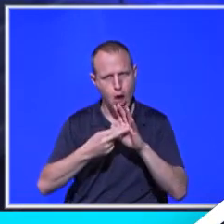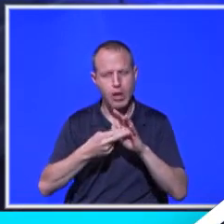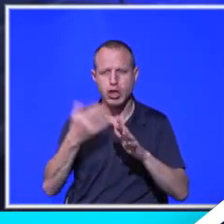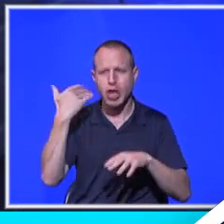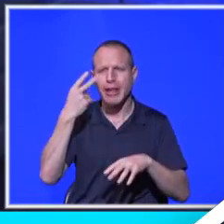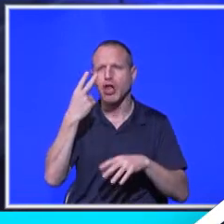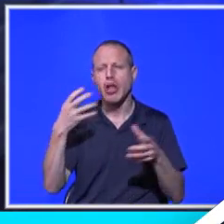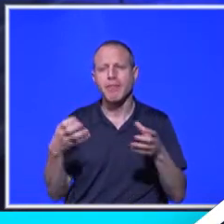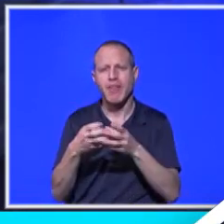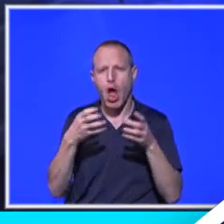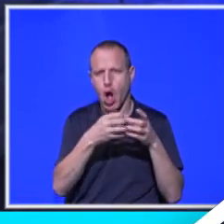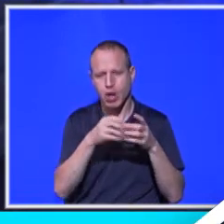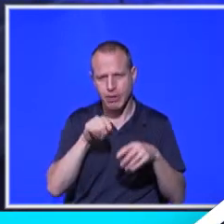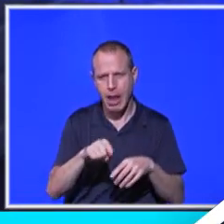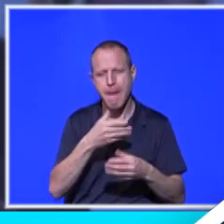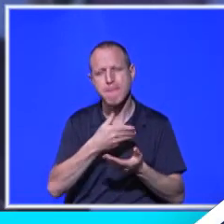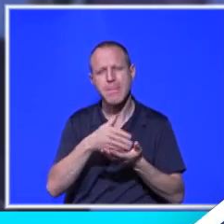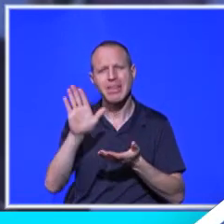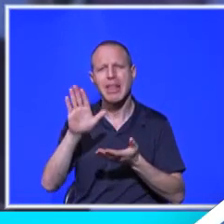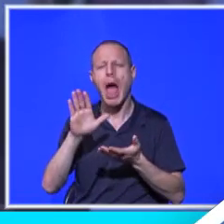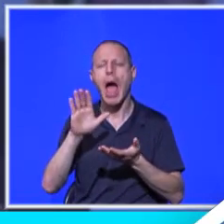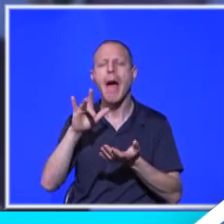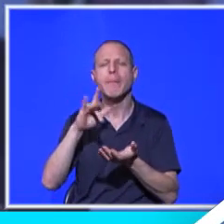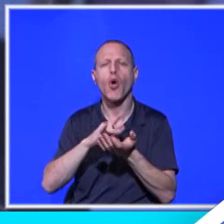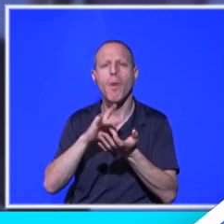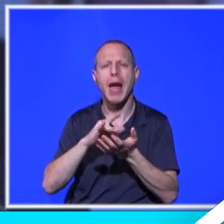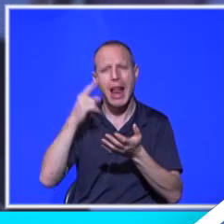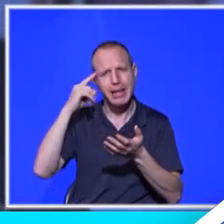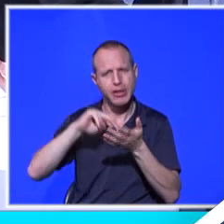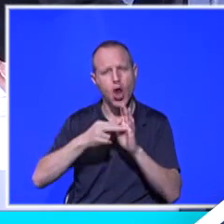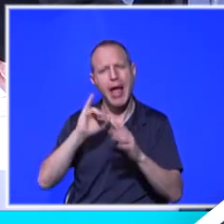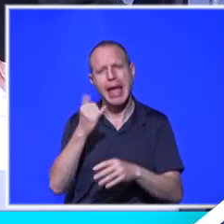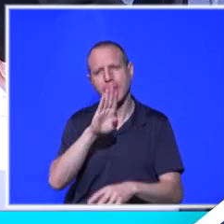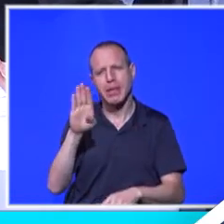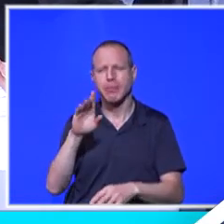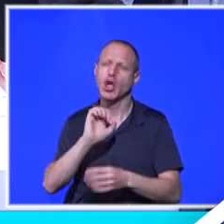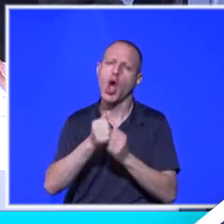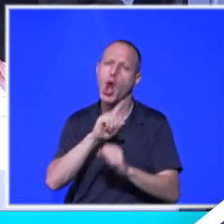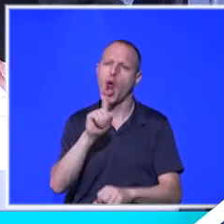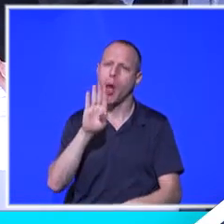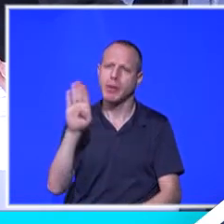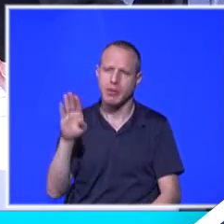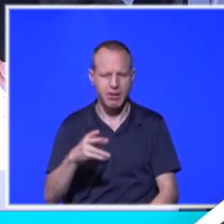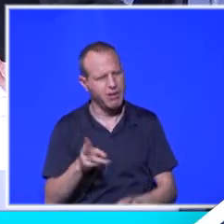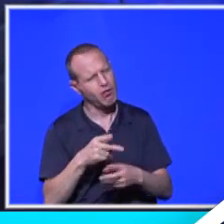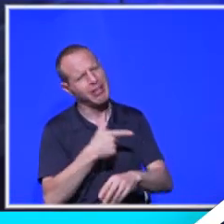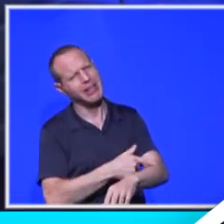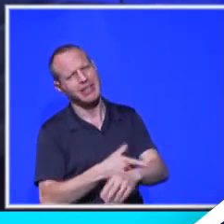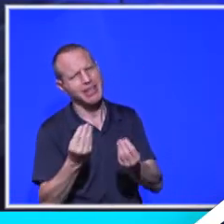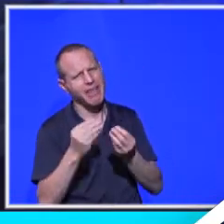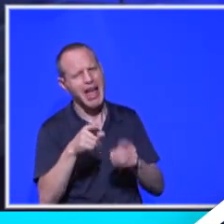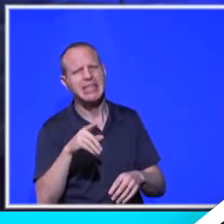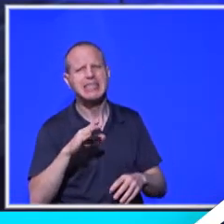לשתי המפלגות הללו, פינתה את מקומה לאידיאולוגיה של כן ביבי או לא ביבי? אי אפשר כל הזמן להתעסק עם הדבר הזה, כמה אפשר כבר, אתה